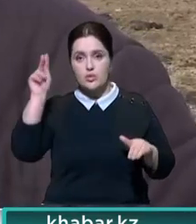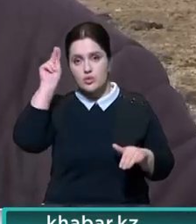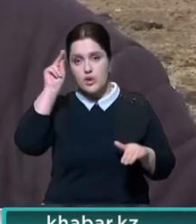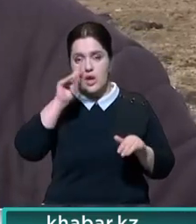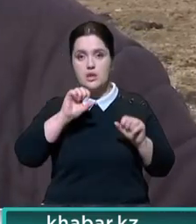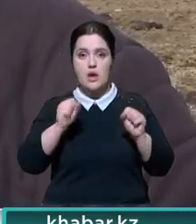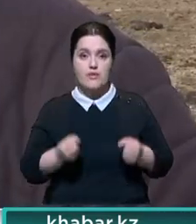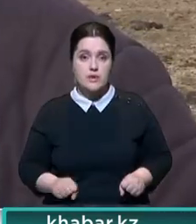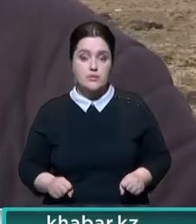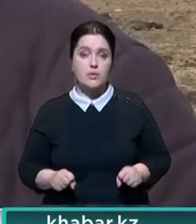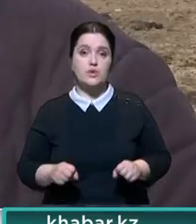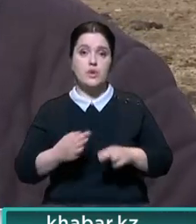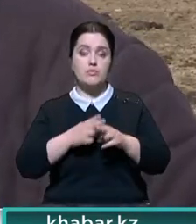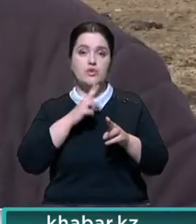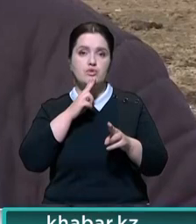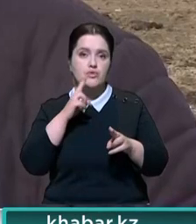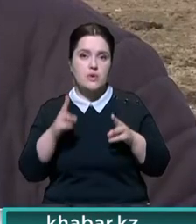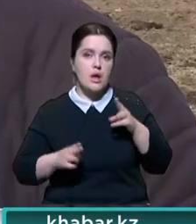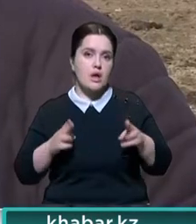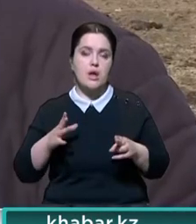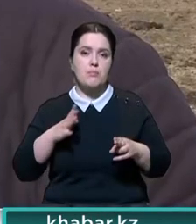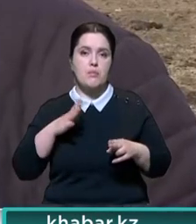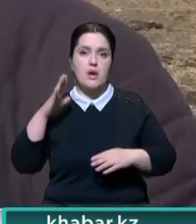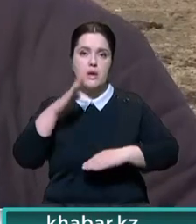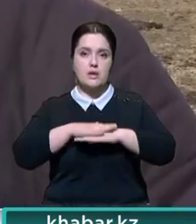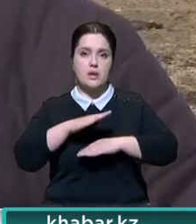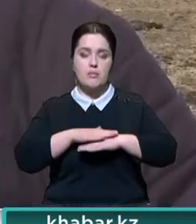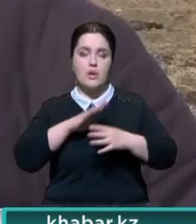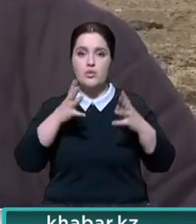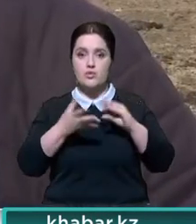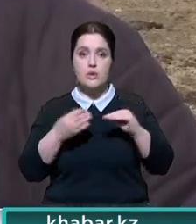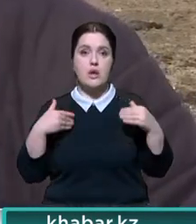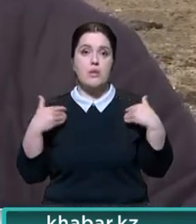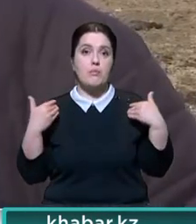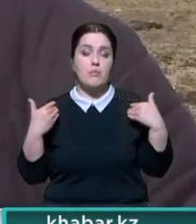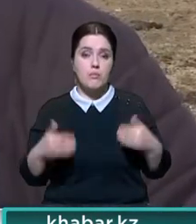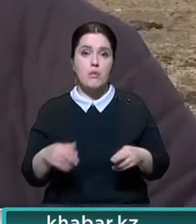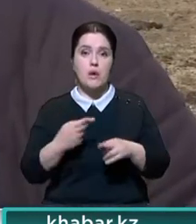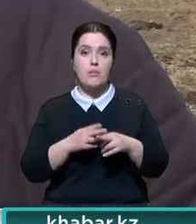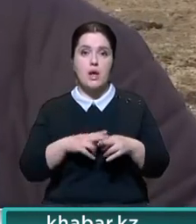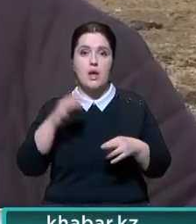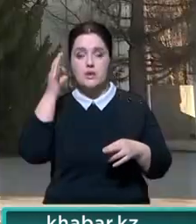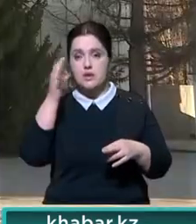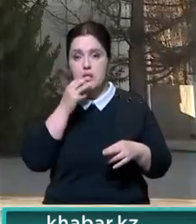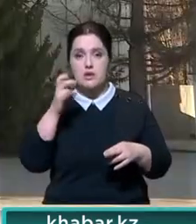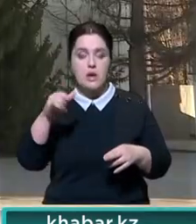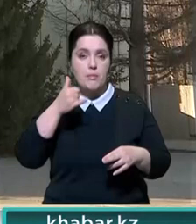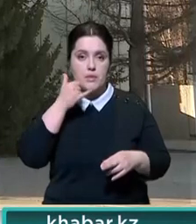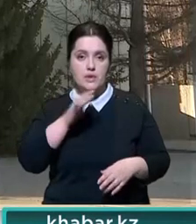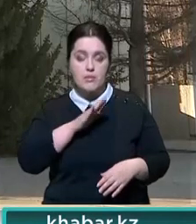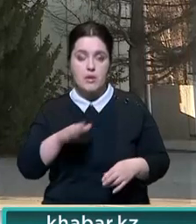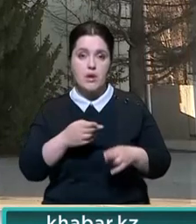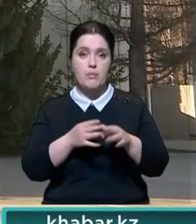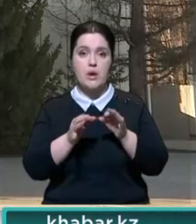когда их онлайн обучают. Жаловались несколько раз в районный акимат. Результата нет. Оператор сотовой связи вообще телефон не поднимают. В районном